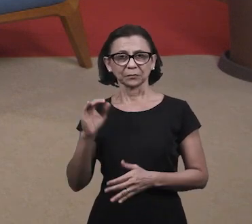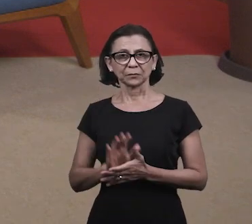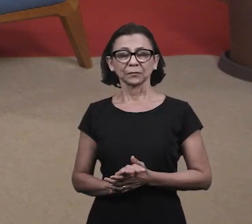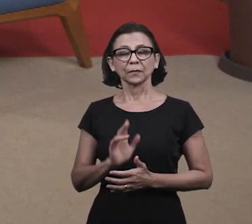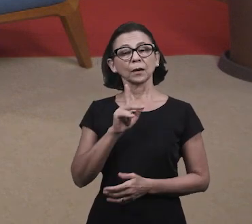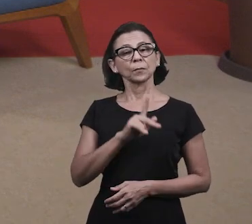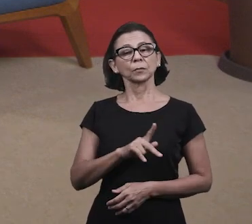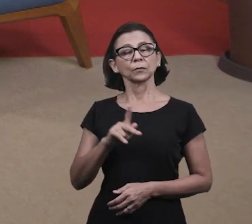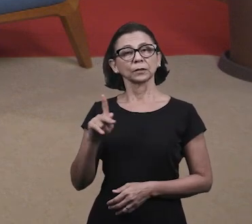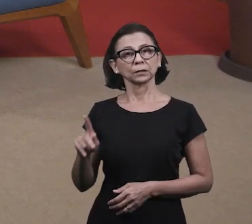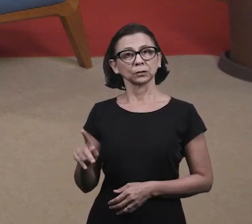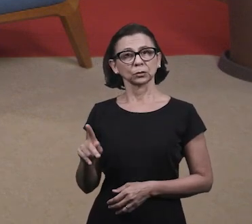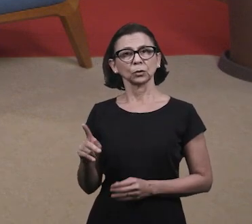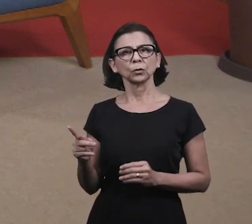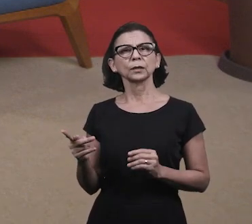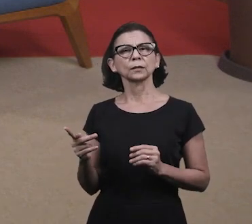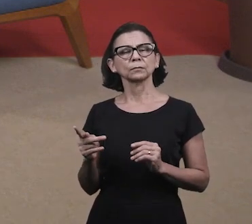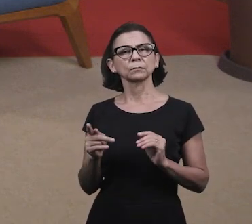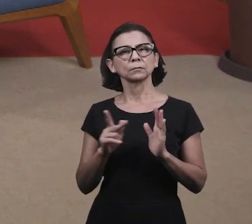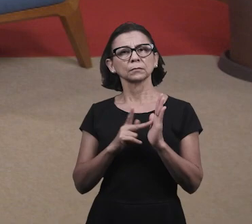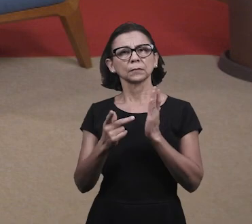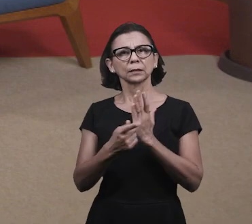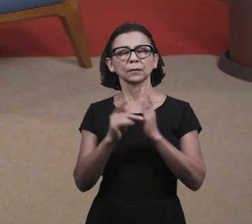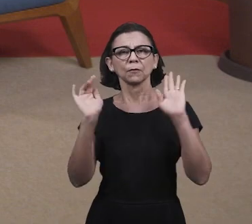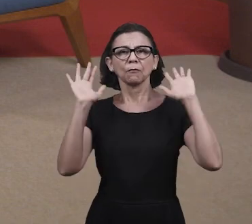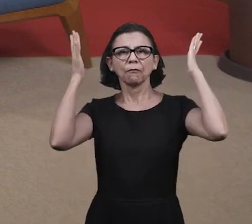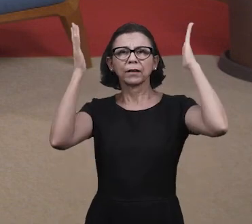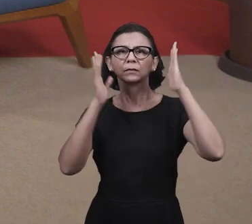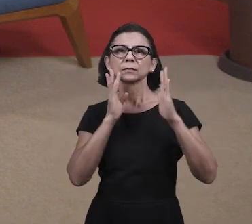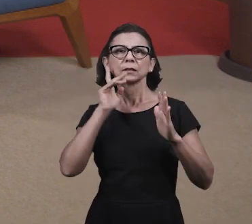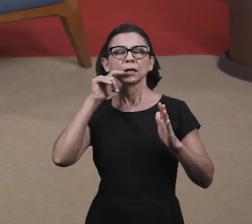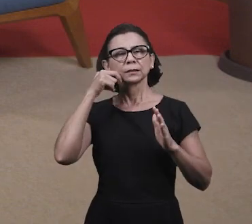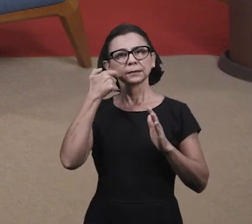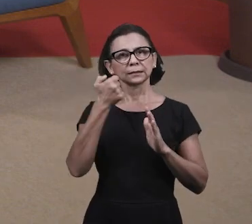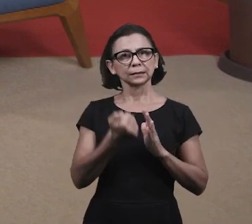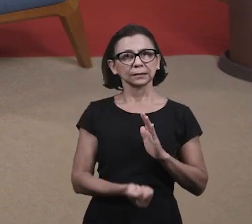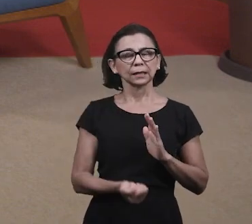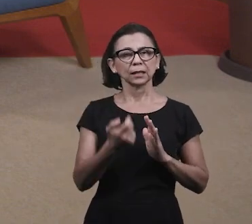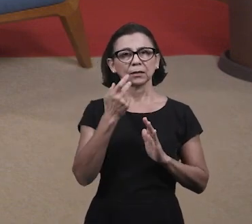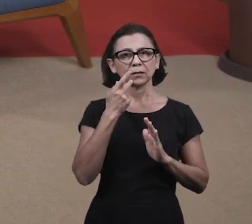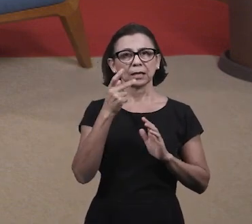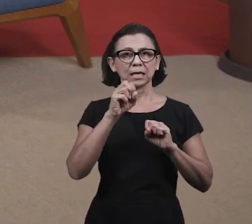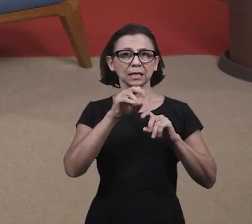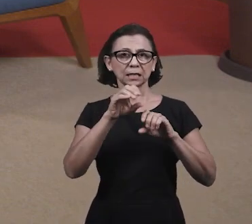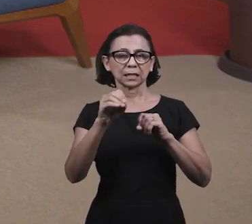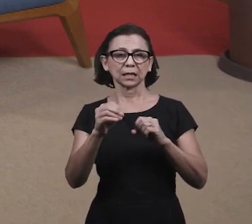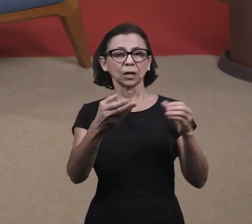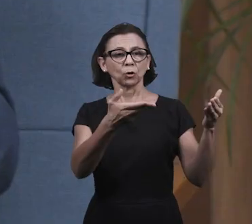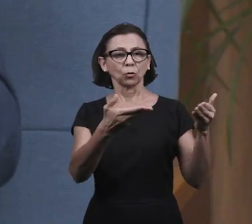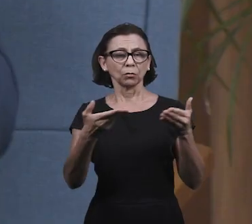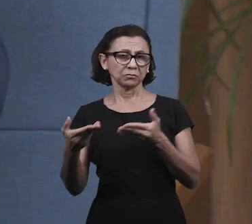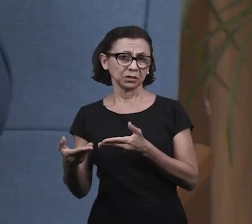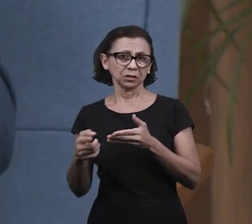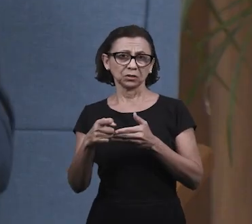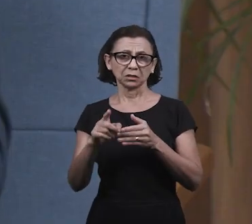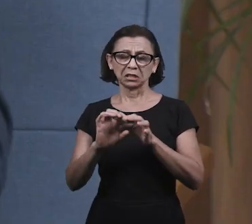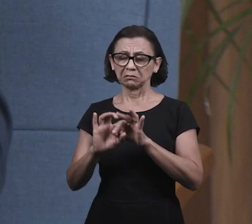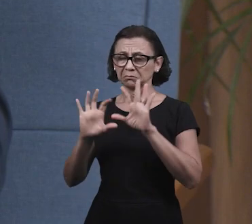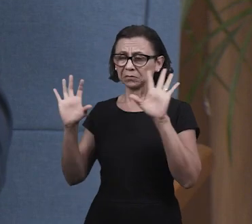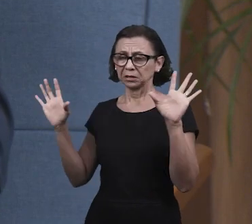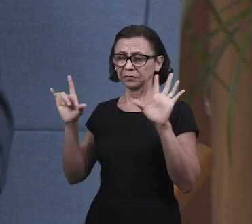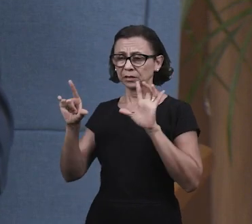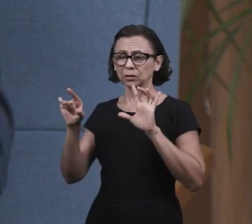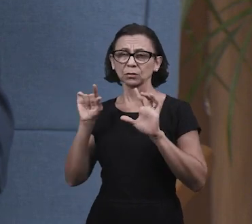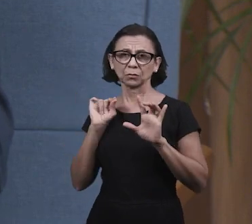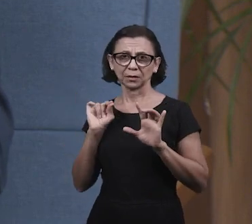professeure Rubia Barreto, dans la parabole de la grande scène, va parler sur les invitations et le libre arbitre.